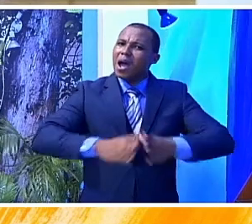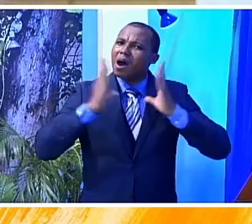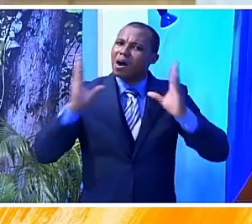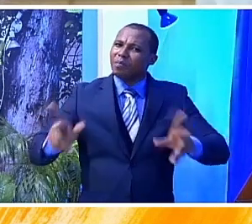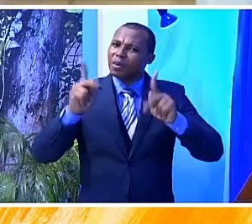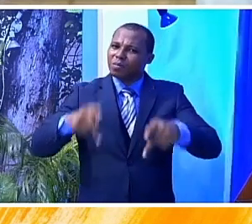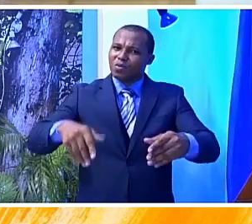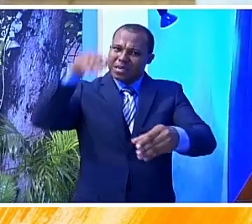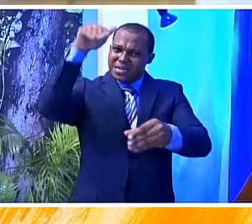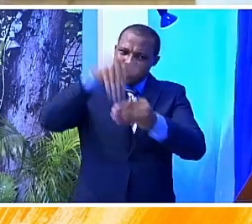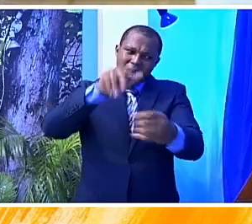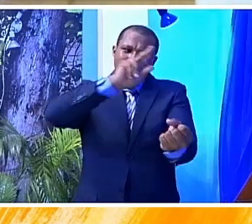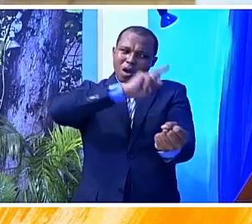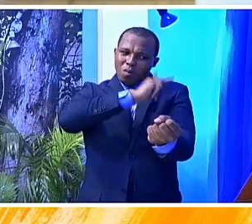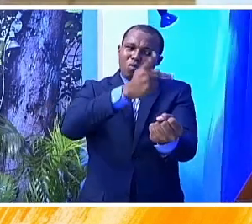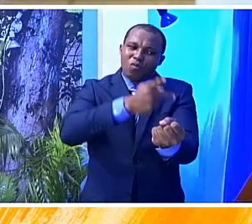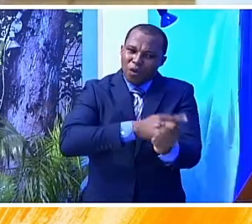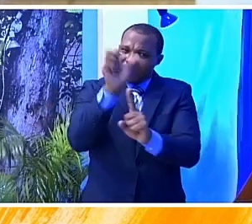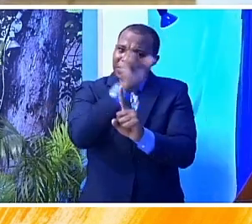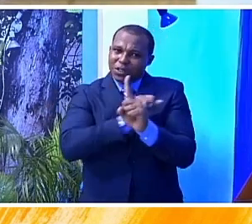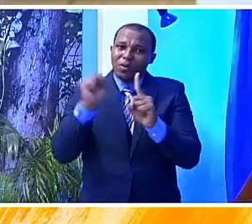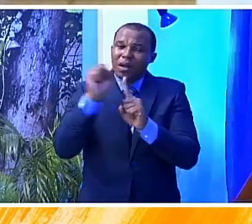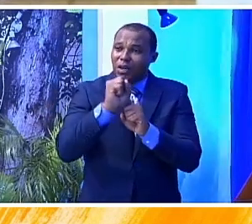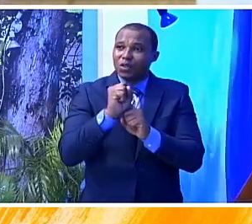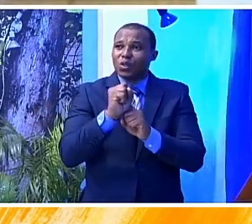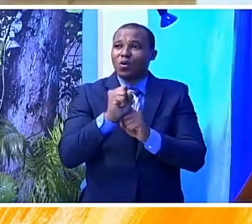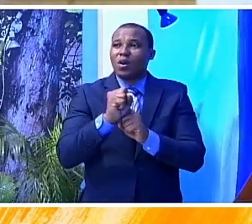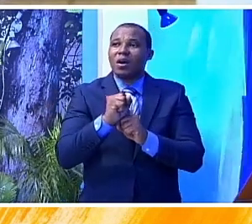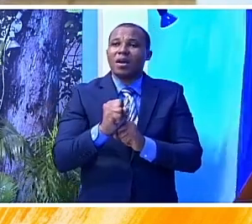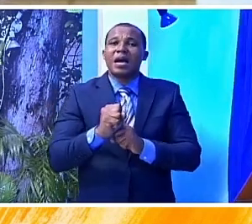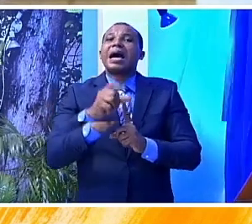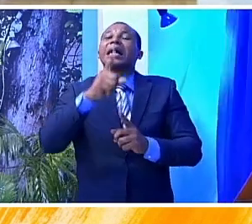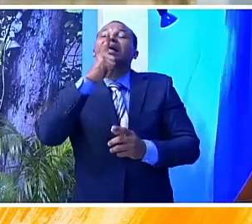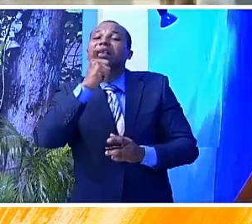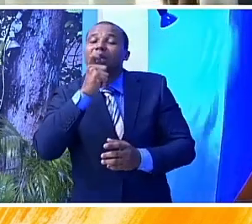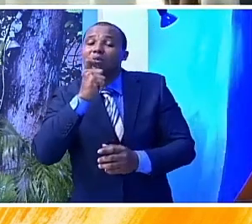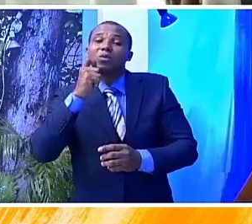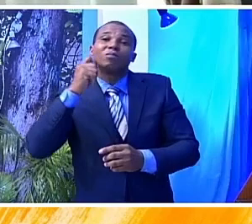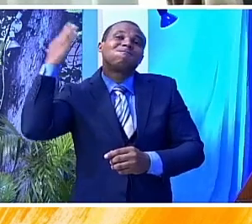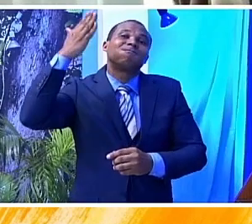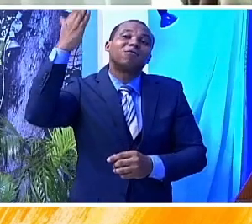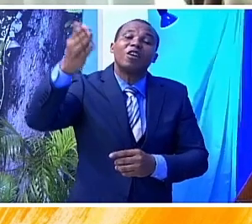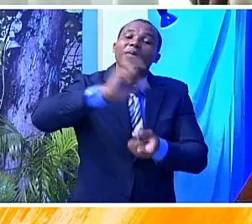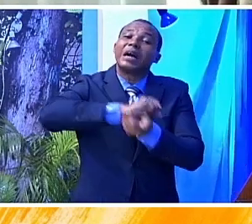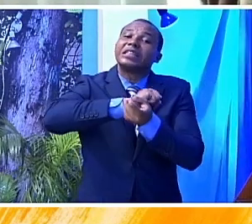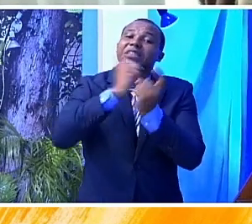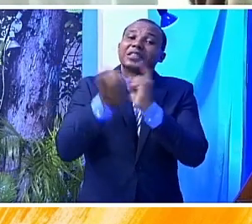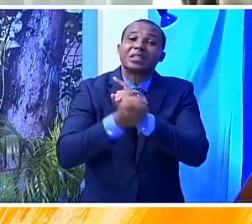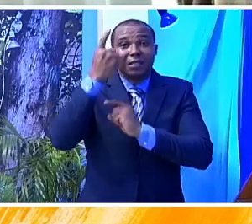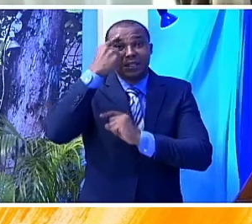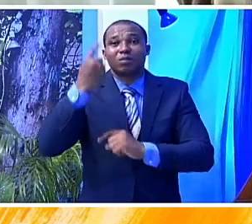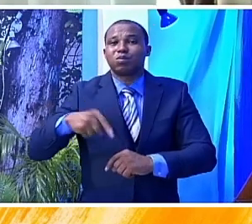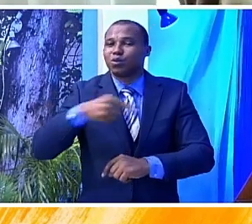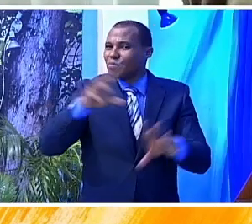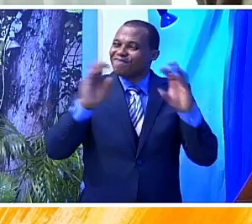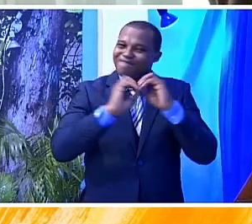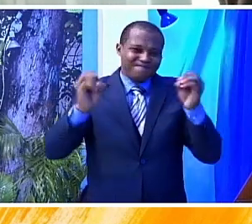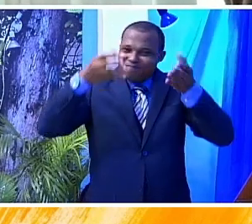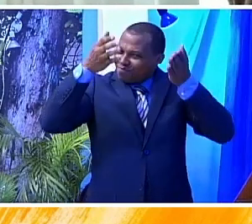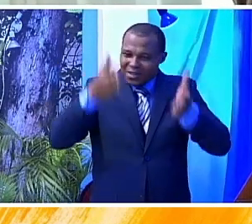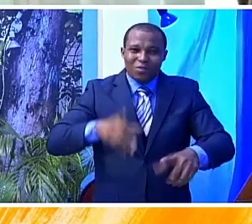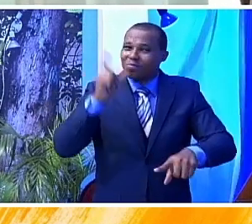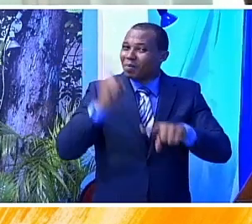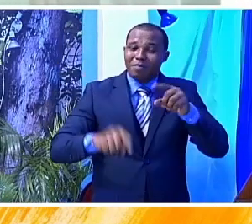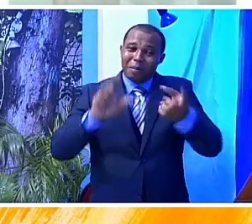mais comment situation présentée devant nous? Alors ça, qui est-ce qui va le changer pour nous? Qu'est-ce qui va changer pour nous? Pas que personne ne va changer